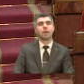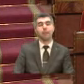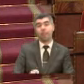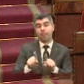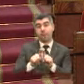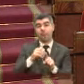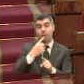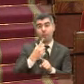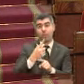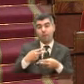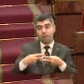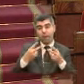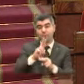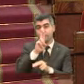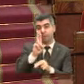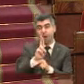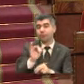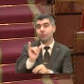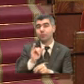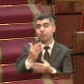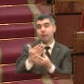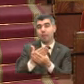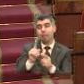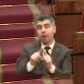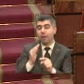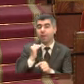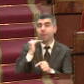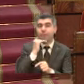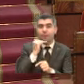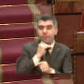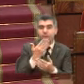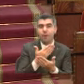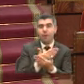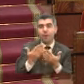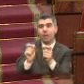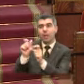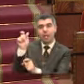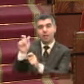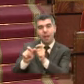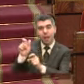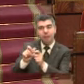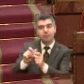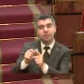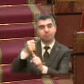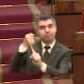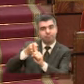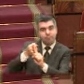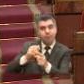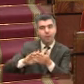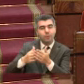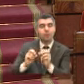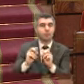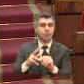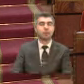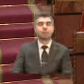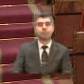ديال التدخل ديالنا هو التسريع ديال الوتيره والاثار على المواطن وعلى الانشطه الاقتصاديه والاجتماعيه. اليوم عندنا